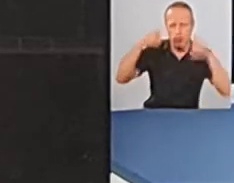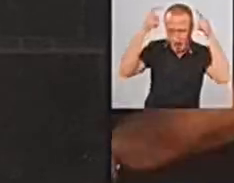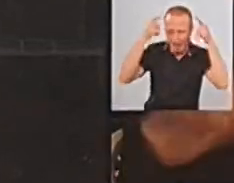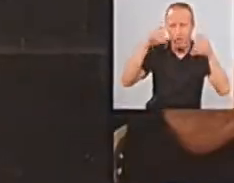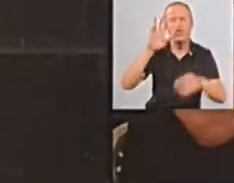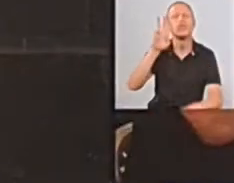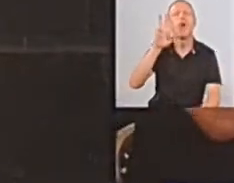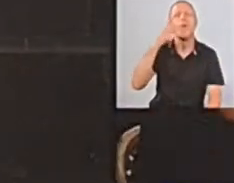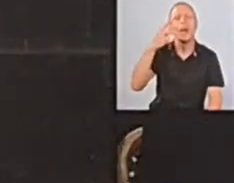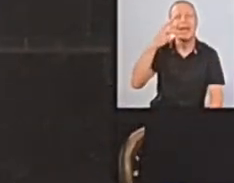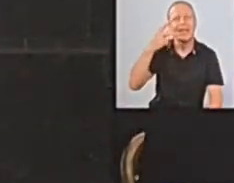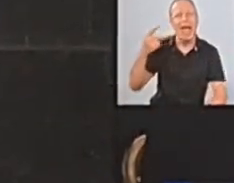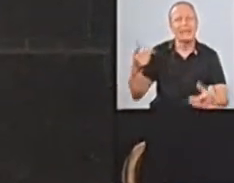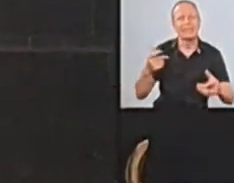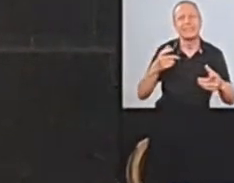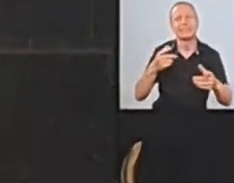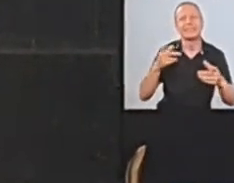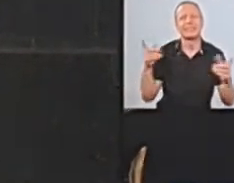היוונית.